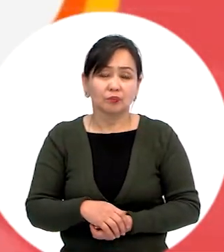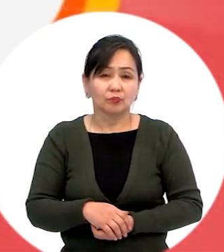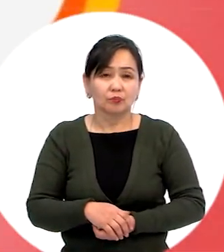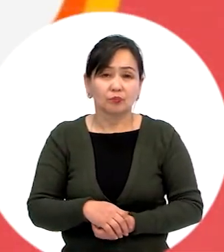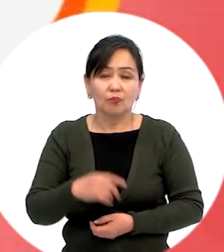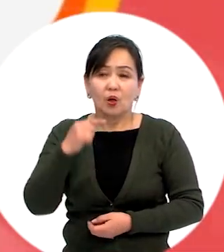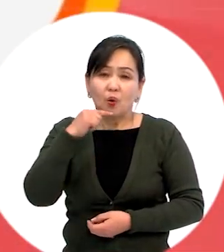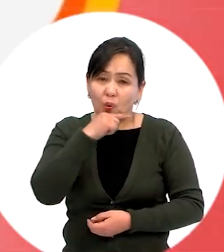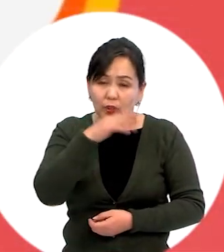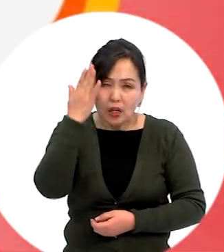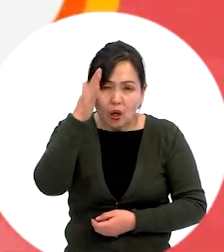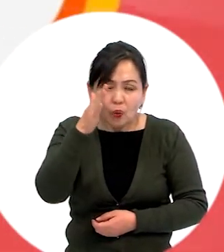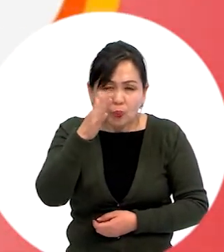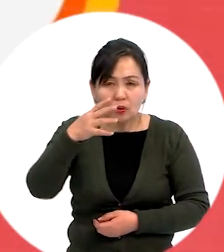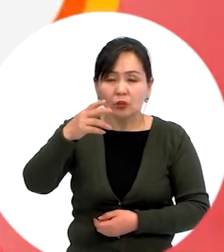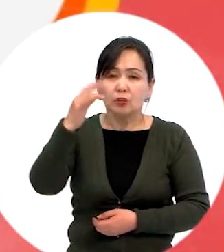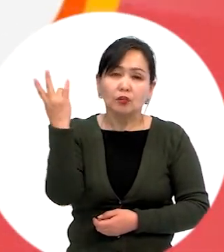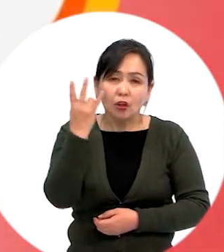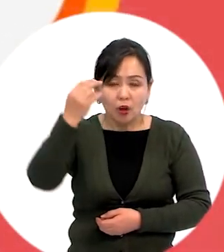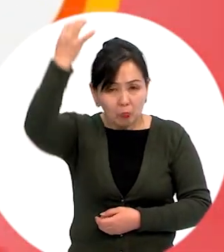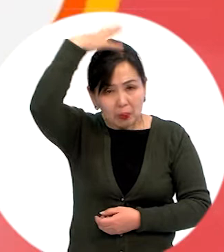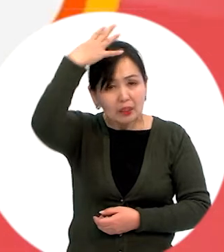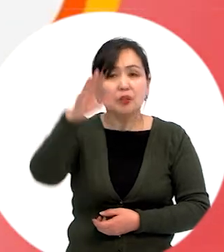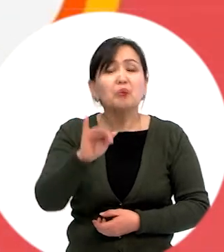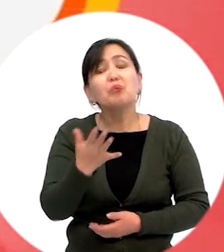Улаан өвгөн ногоон малгайтай тэр юу вэ?